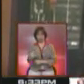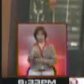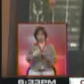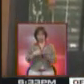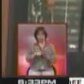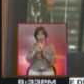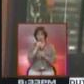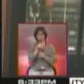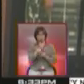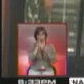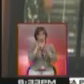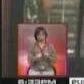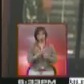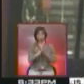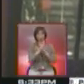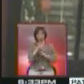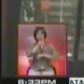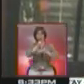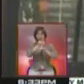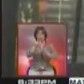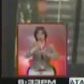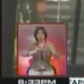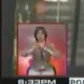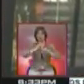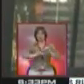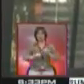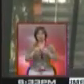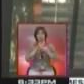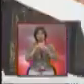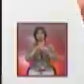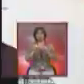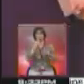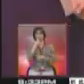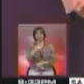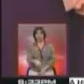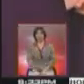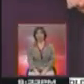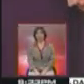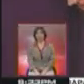tatlo ang mauuna? Ikuwento mo, Jeff Fernand.